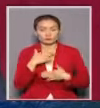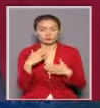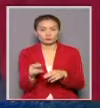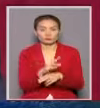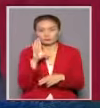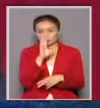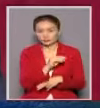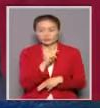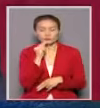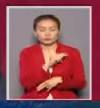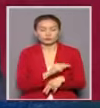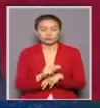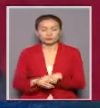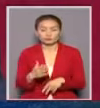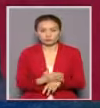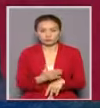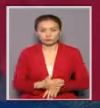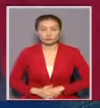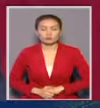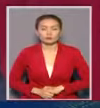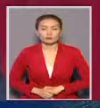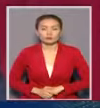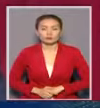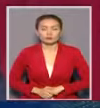смогли дать качестве образования и достойное воспитание